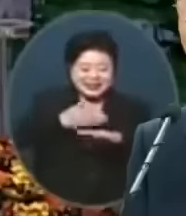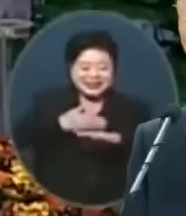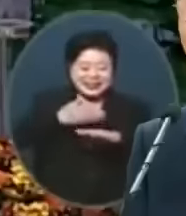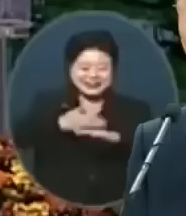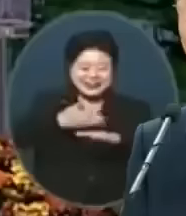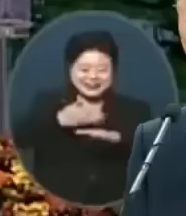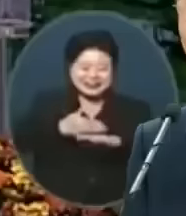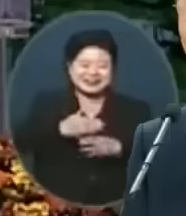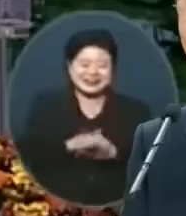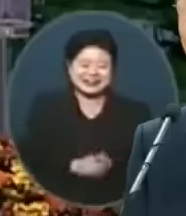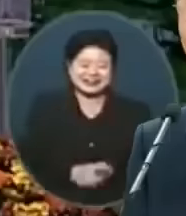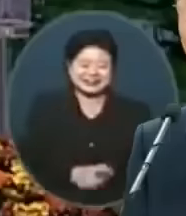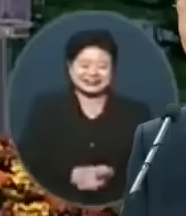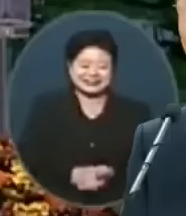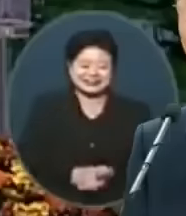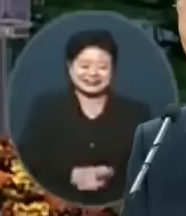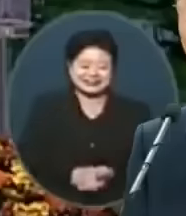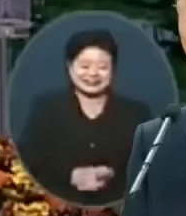담을 쌓았습니다.